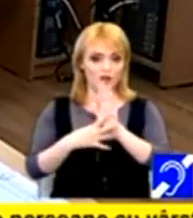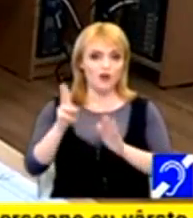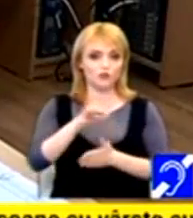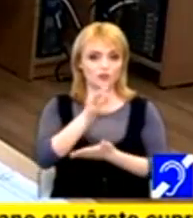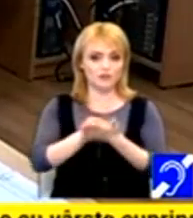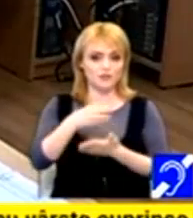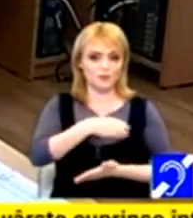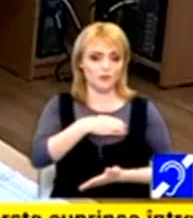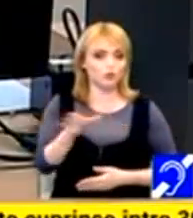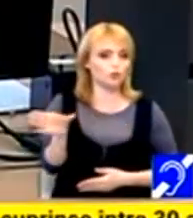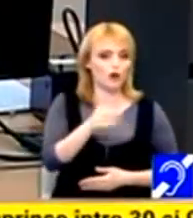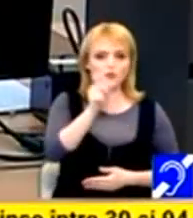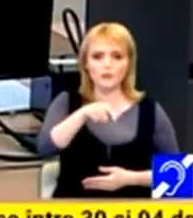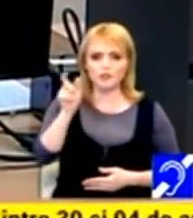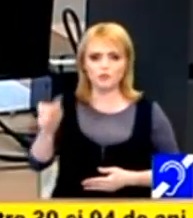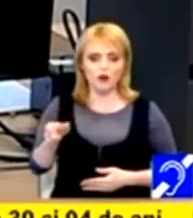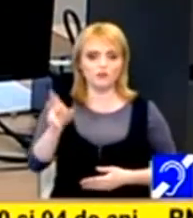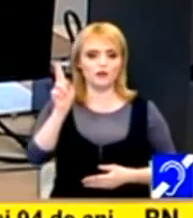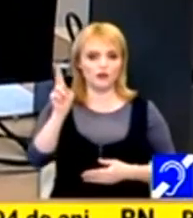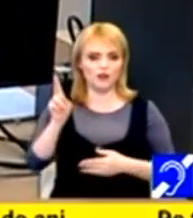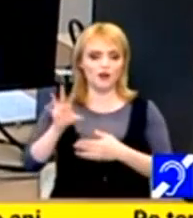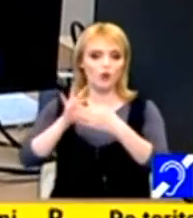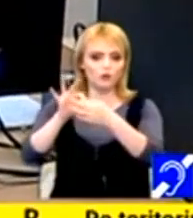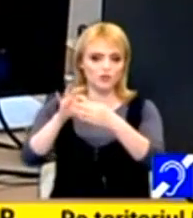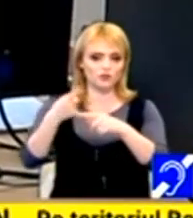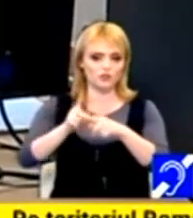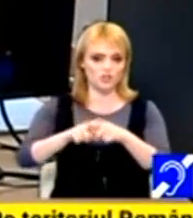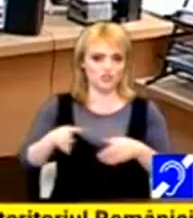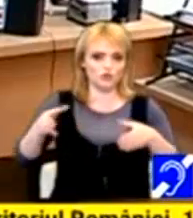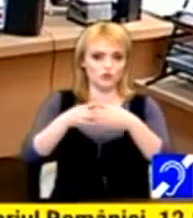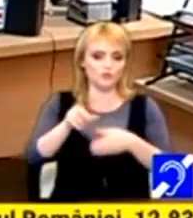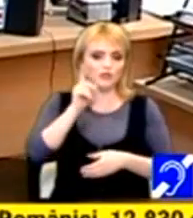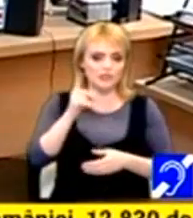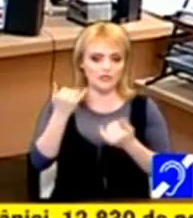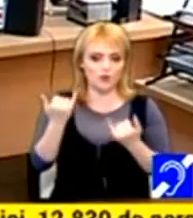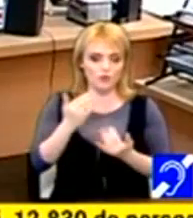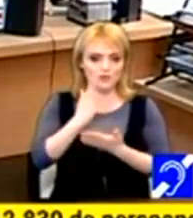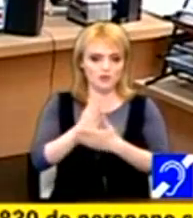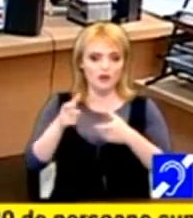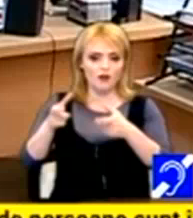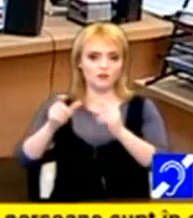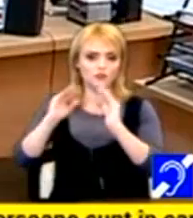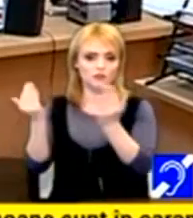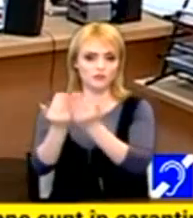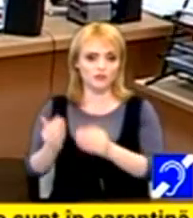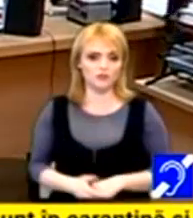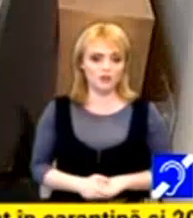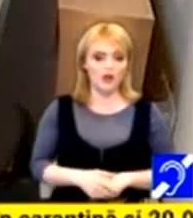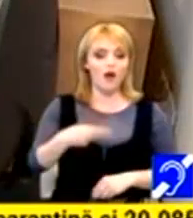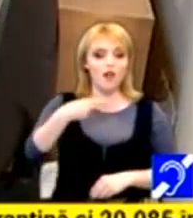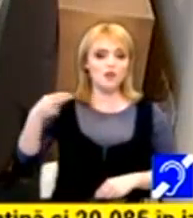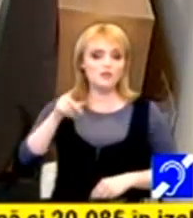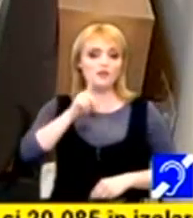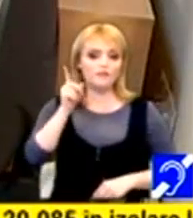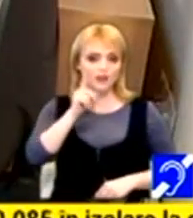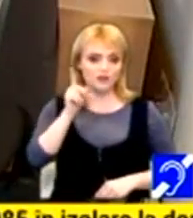declarat că toate persoanele care au intrat în contact cu tinerii infectați se află acum în autoizolare. Totodată, linia verde la care pot apela